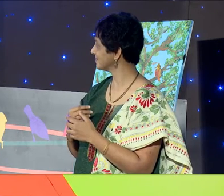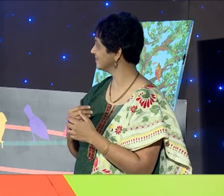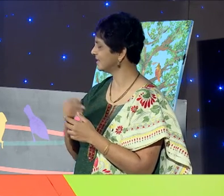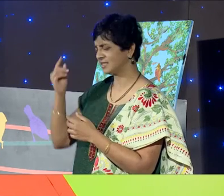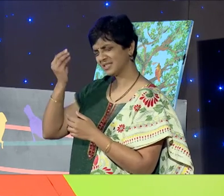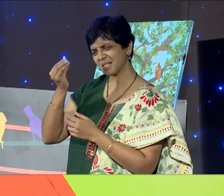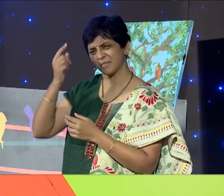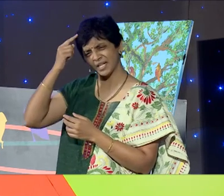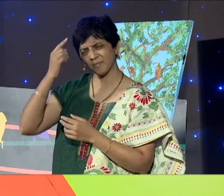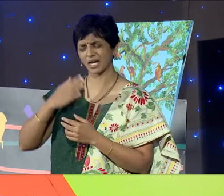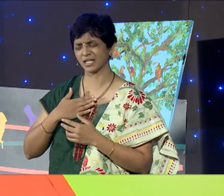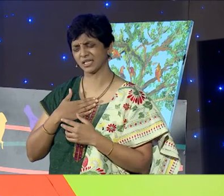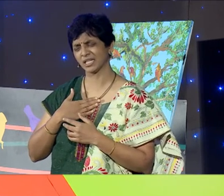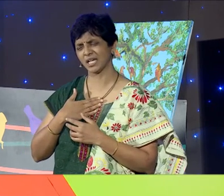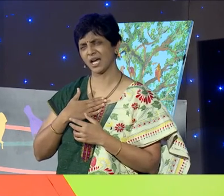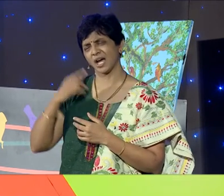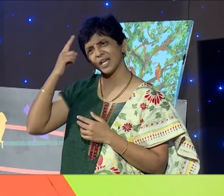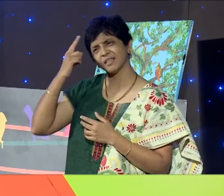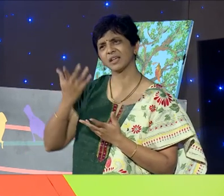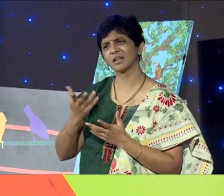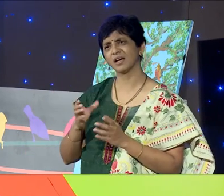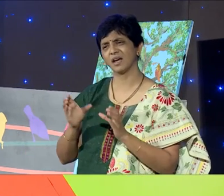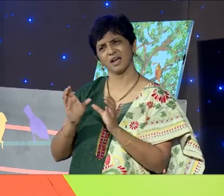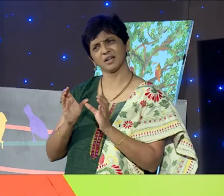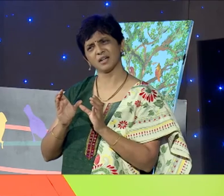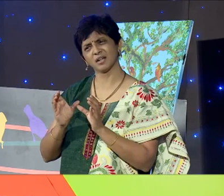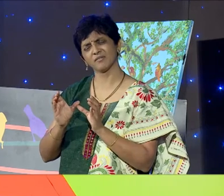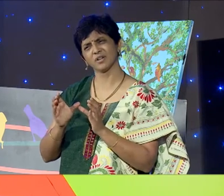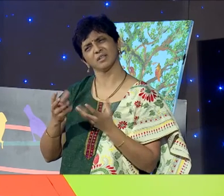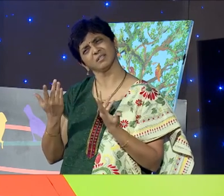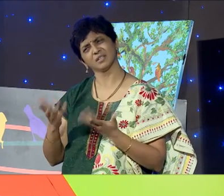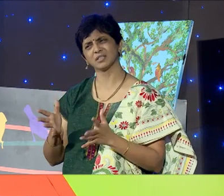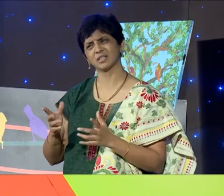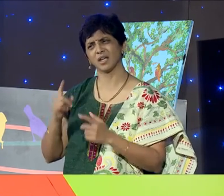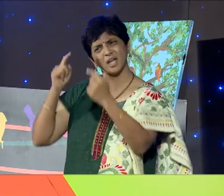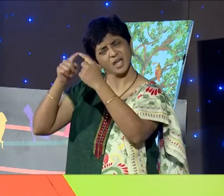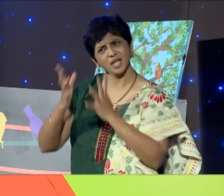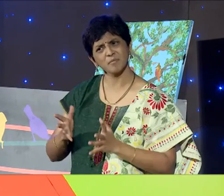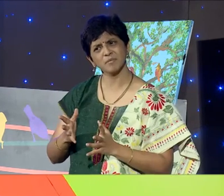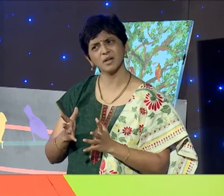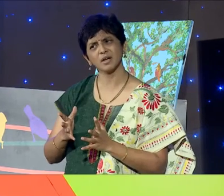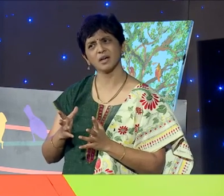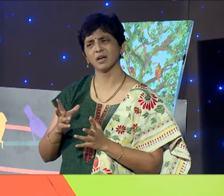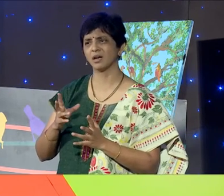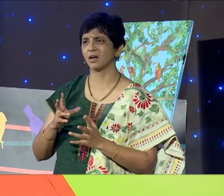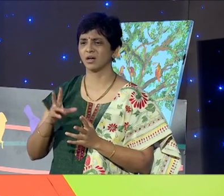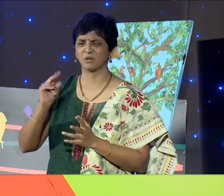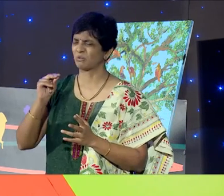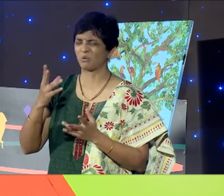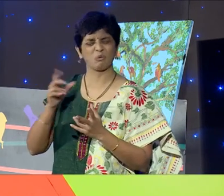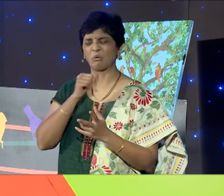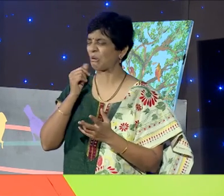हूं कि ट्रॉफी, अवार्ड्स, मेडल, क्या यही हमारा जीवन का एक एम था? तब समझ में आता है ये सब सेकेंडरी